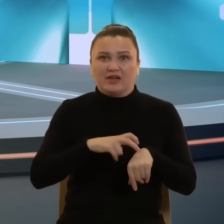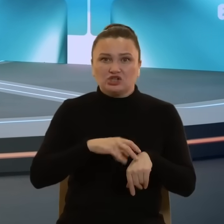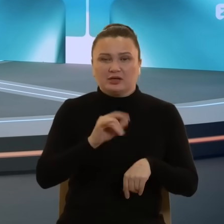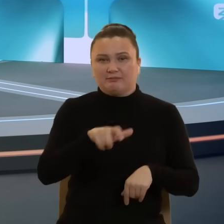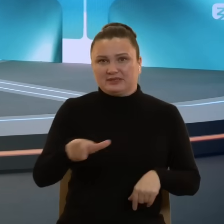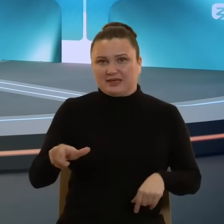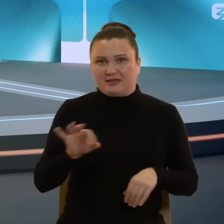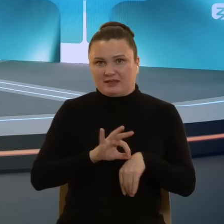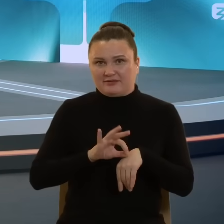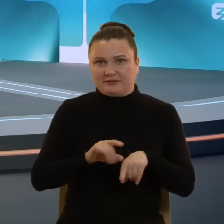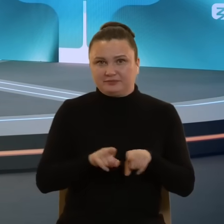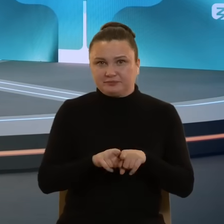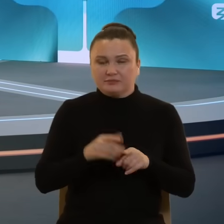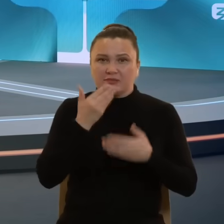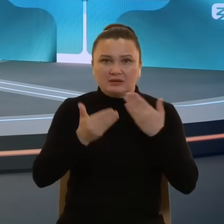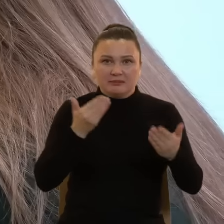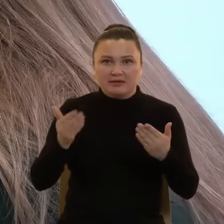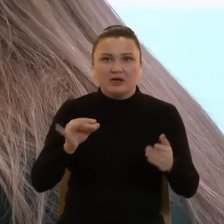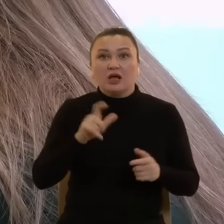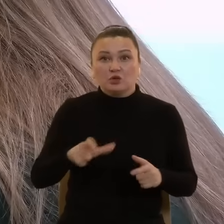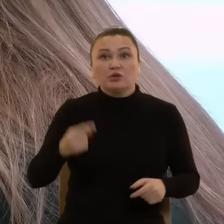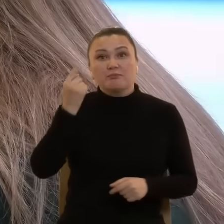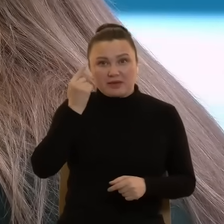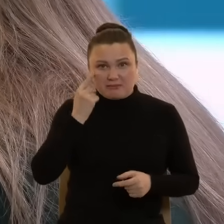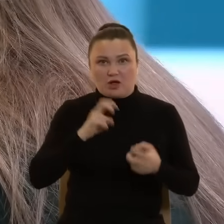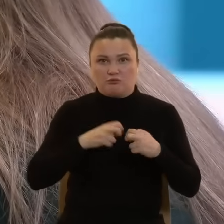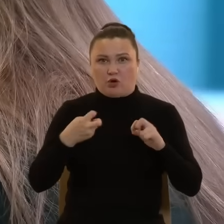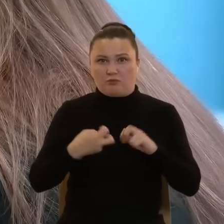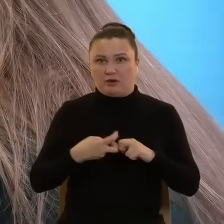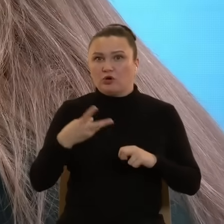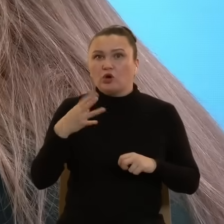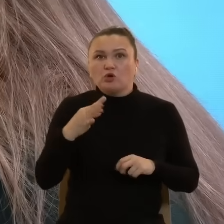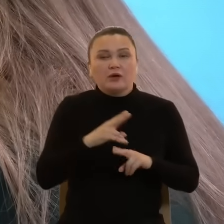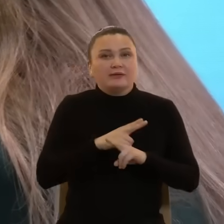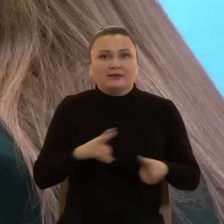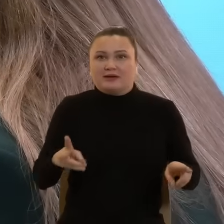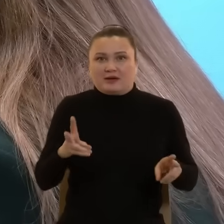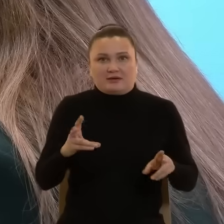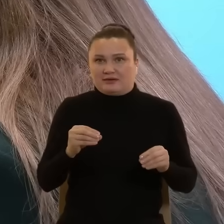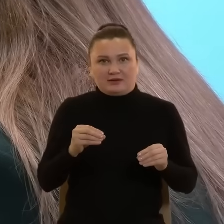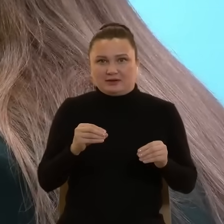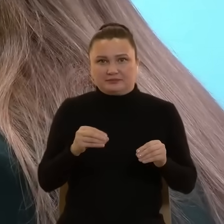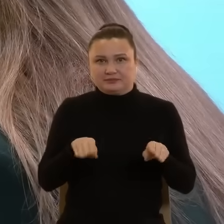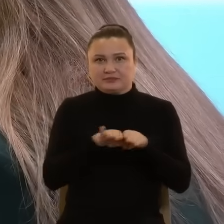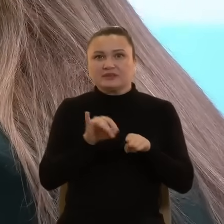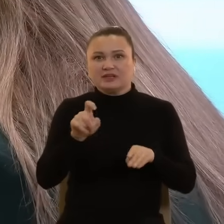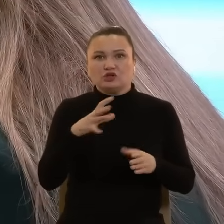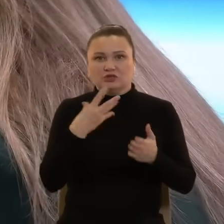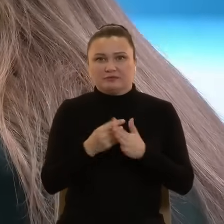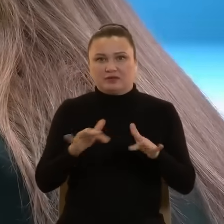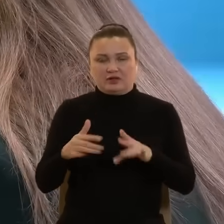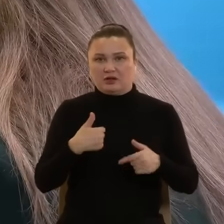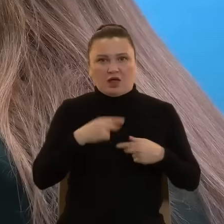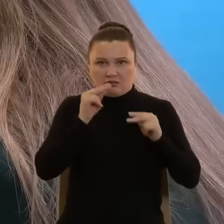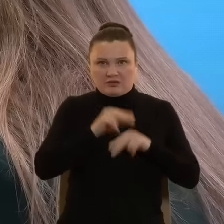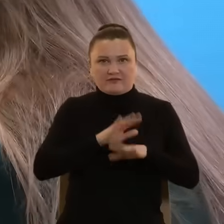пациентов. К сожалению, у нас люди осознают проблему, но они никак не ассоциируют это со своими действиями. То есть они считают, что это не